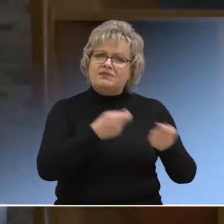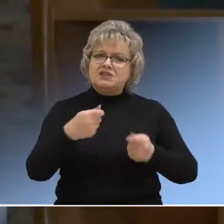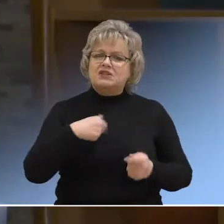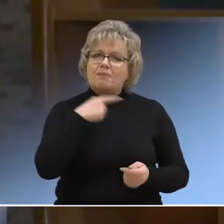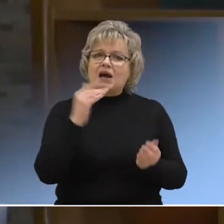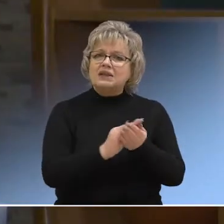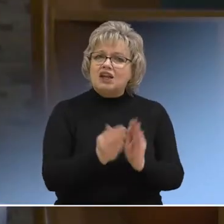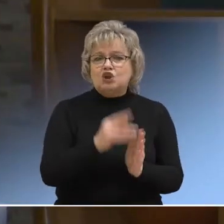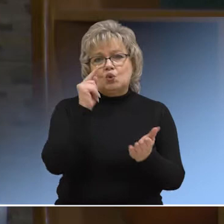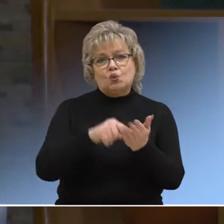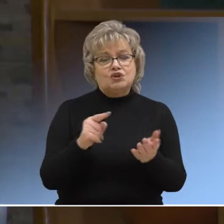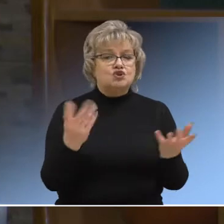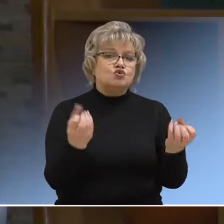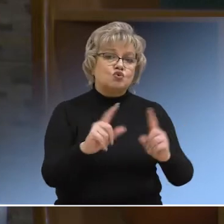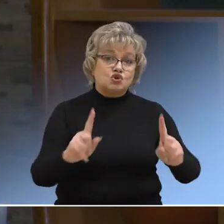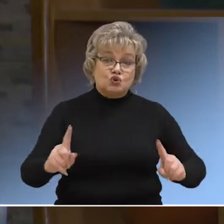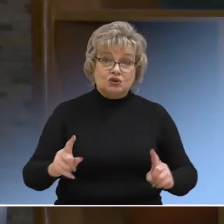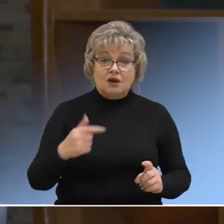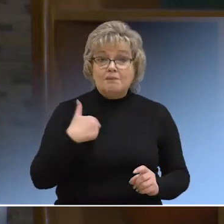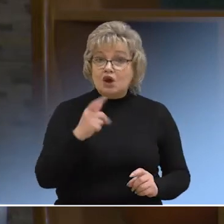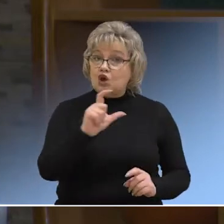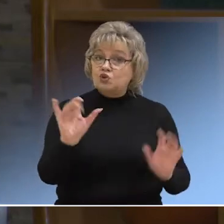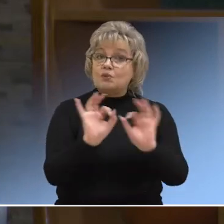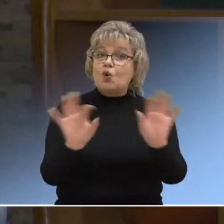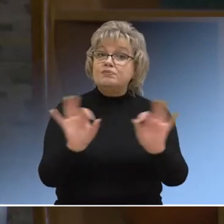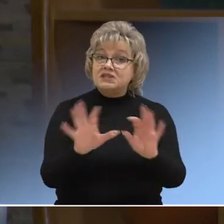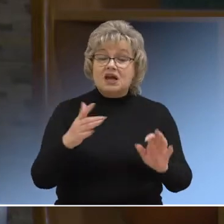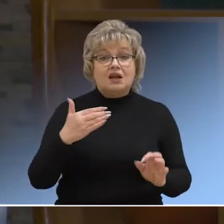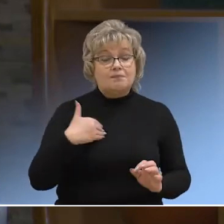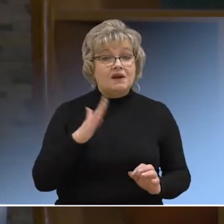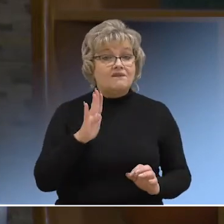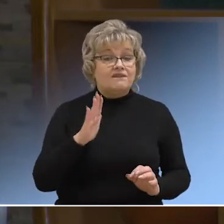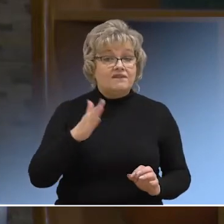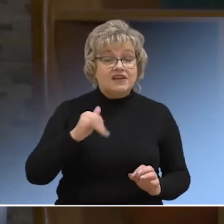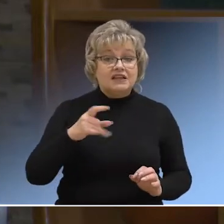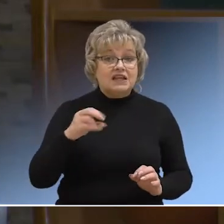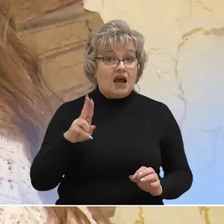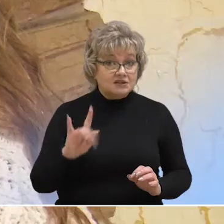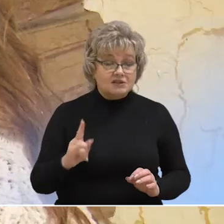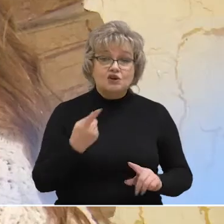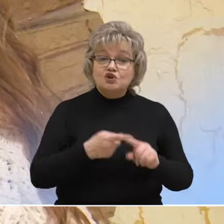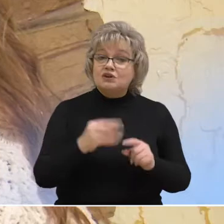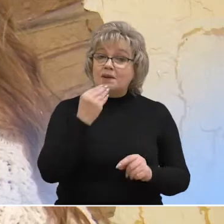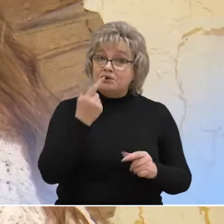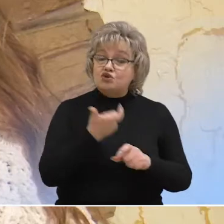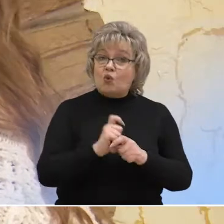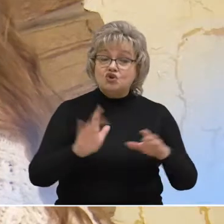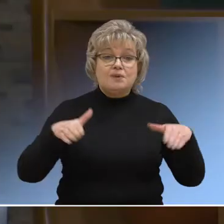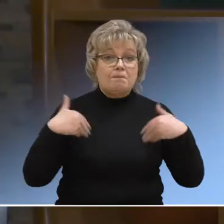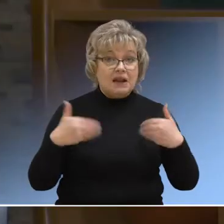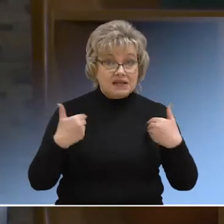котлет или курицу или еще что-то. Вот. Мы людям объясняли о том, что мы вегетарианцы, о том, что эта пища очень